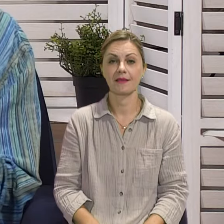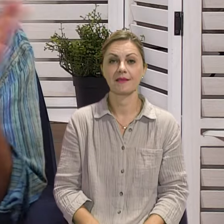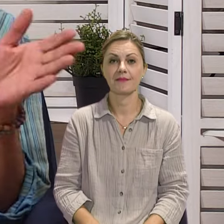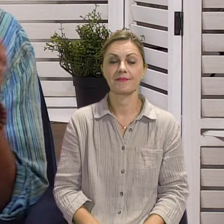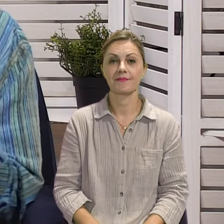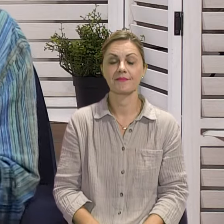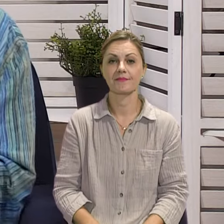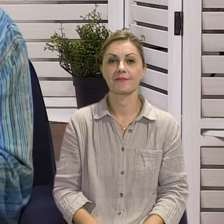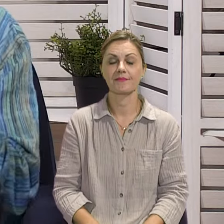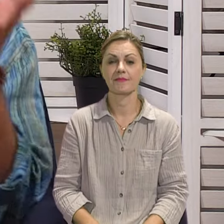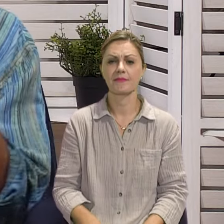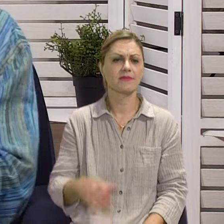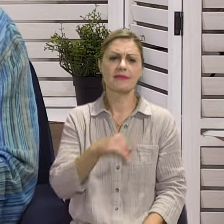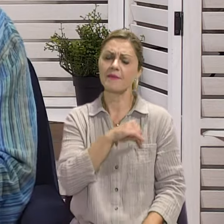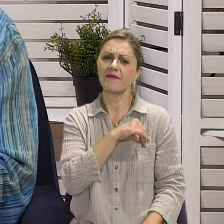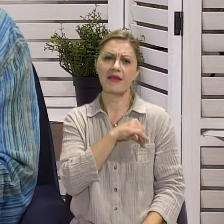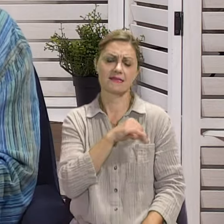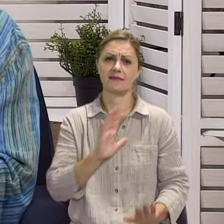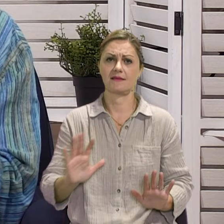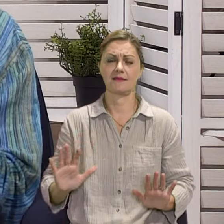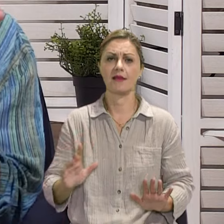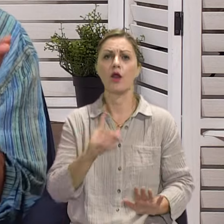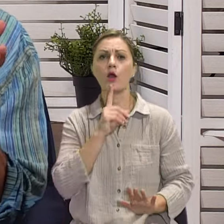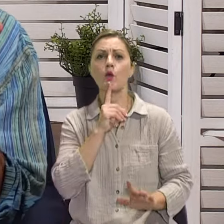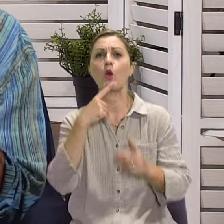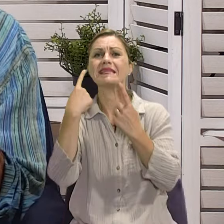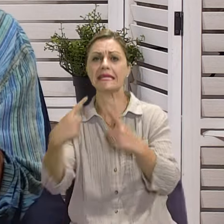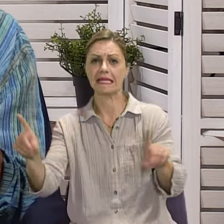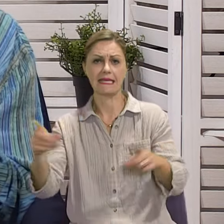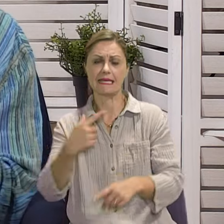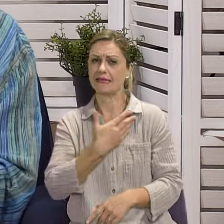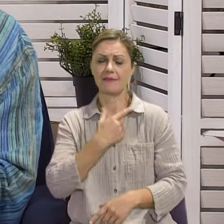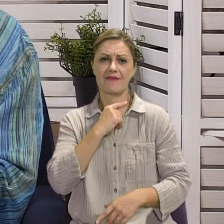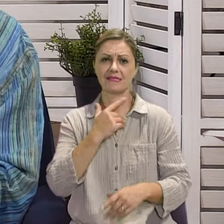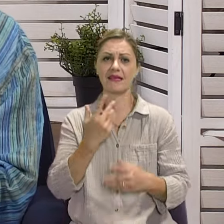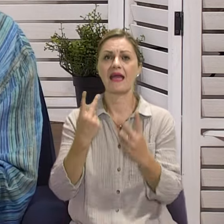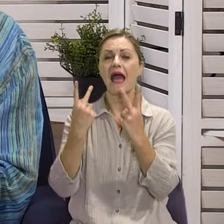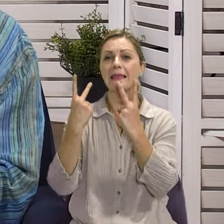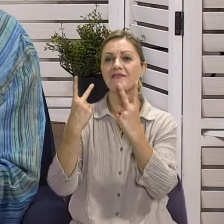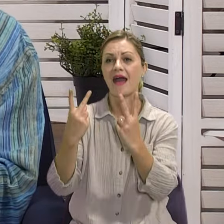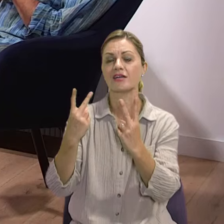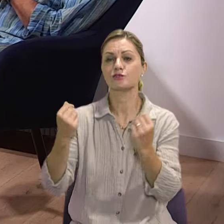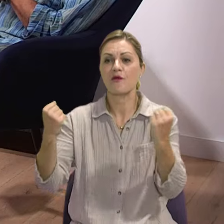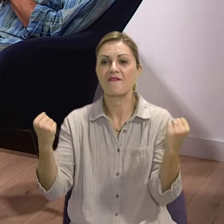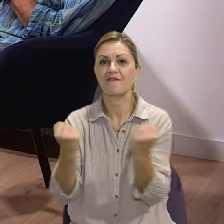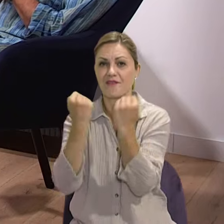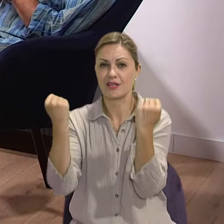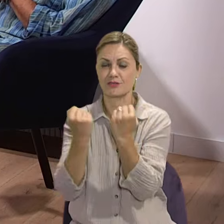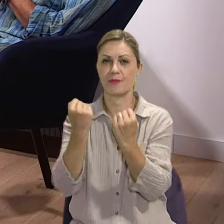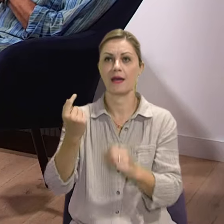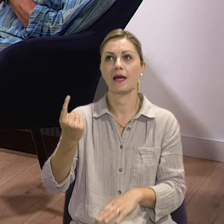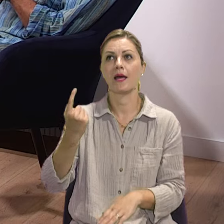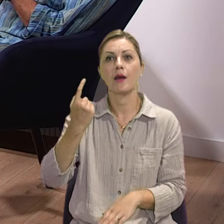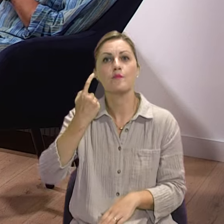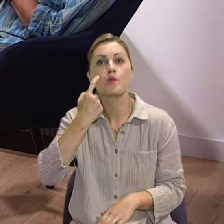Dirigirao Marko, Šime, Ante, nema veze. Samo neka oni prođu. Što moraju proći. Što moraju